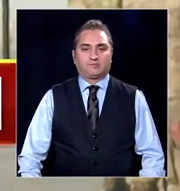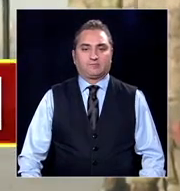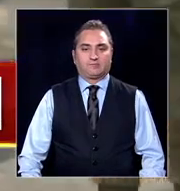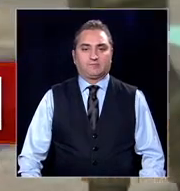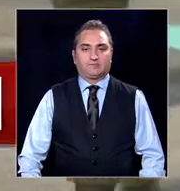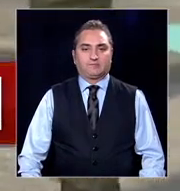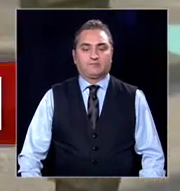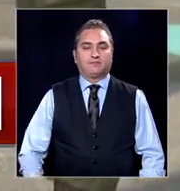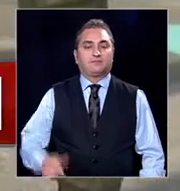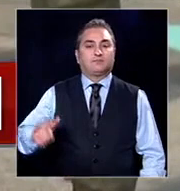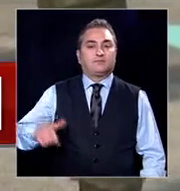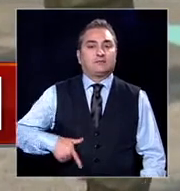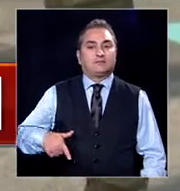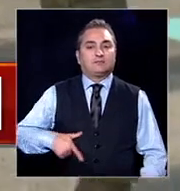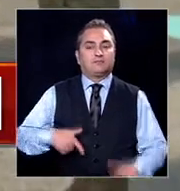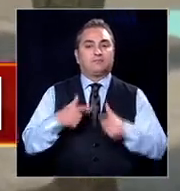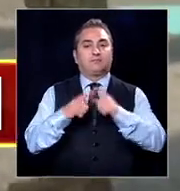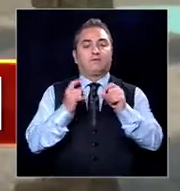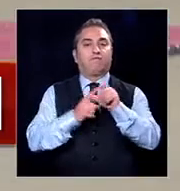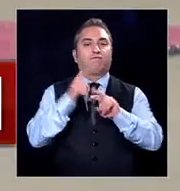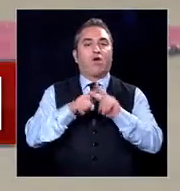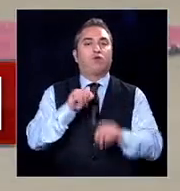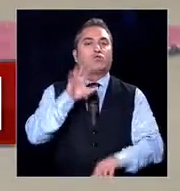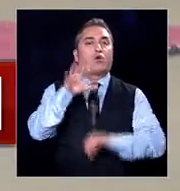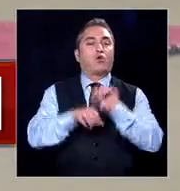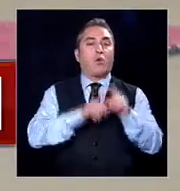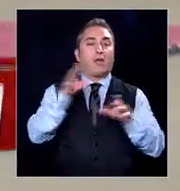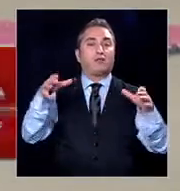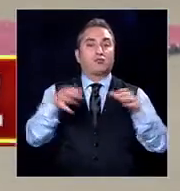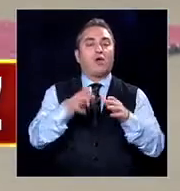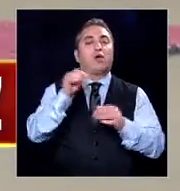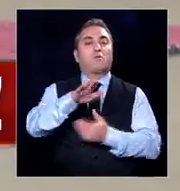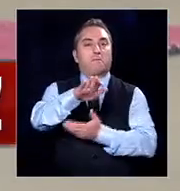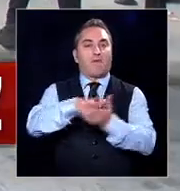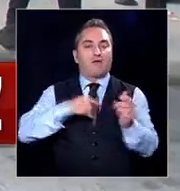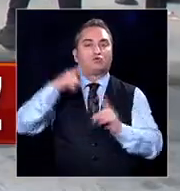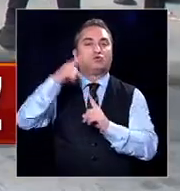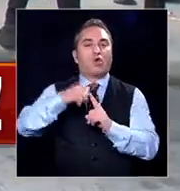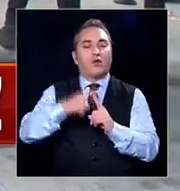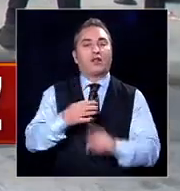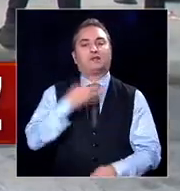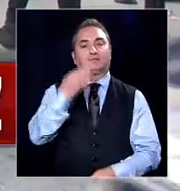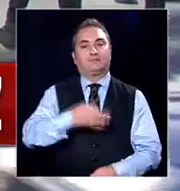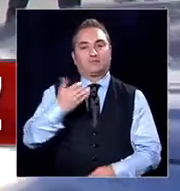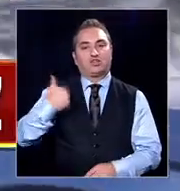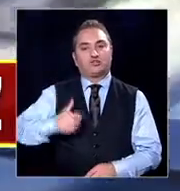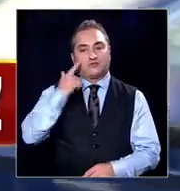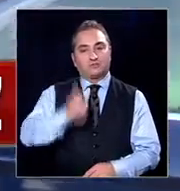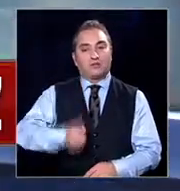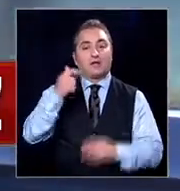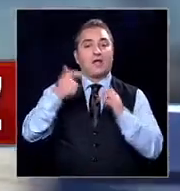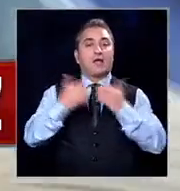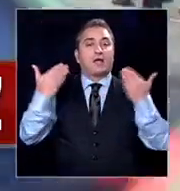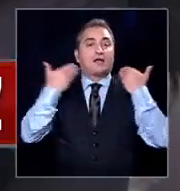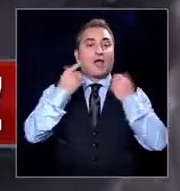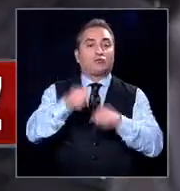daha düşmez. İzmir Foça'da komando kursunun mezuniyet töreninde konuştu İçişleri Bakanı Soylu. Rektör protestoları için